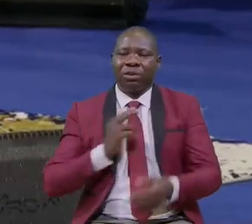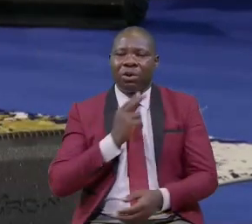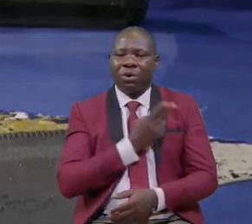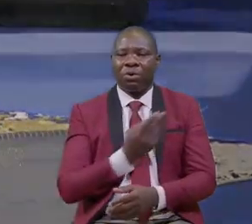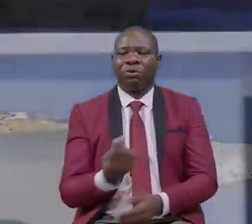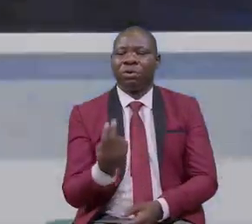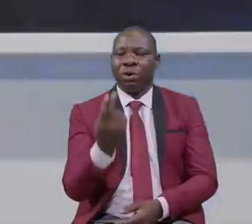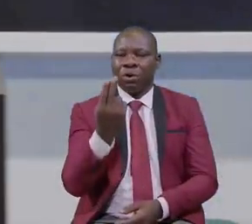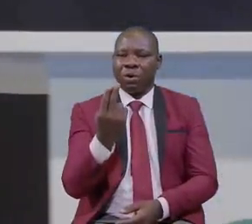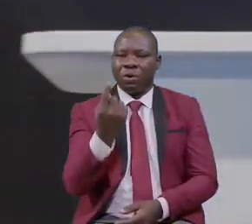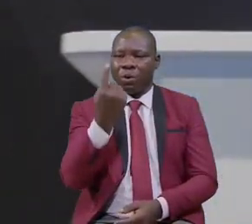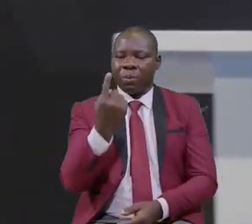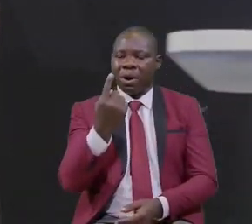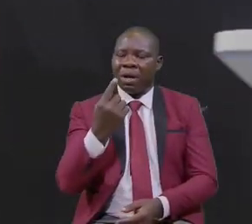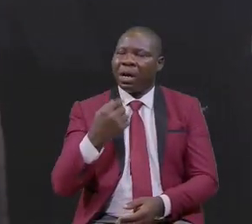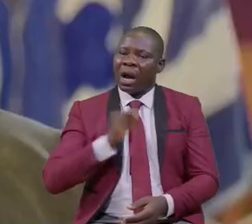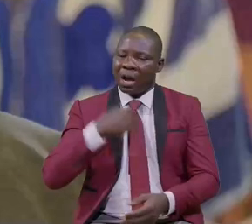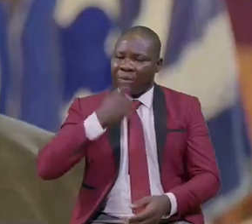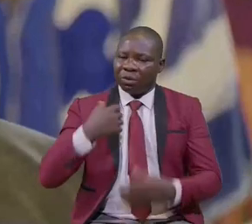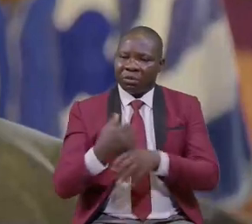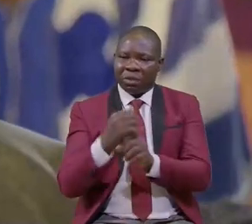Je dois rendre ça personnel. Il m'a ressuscité.